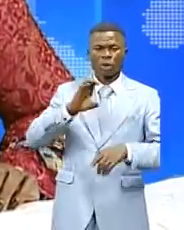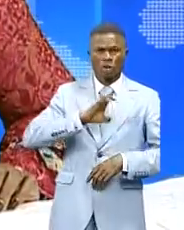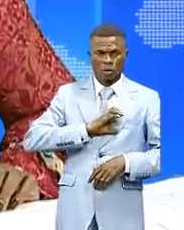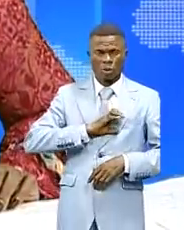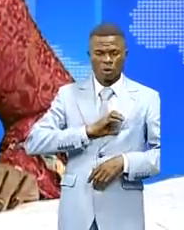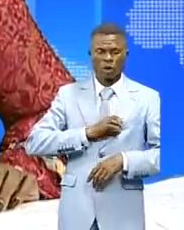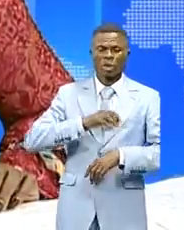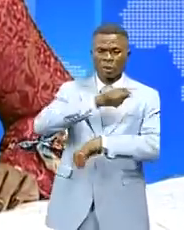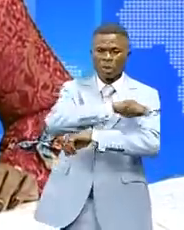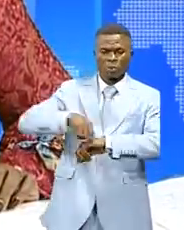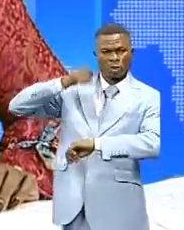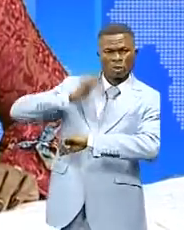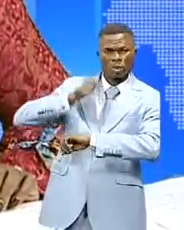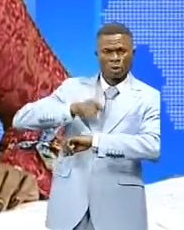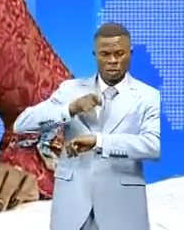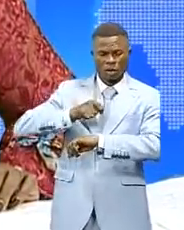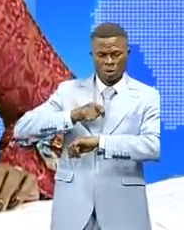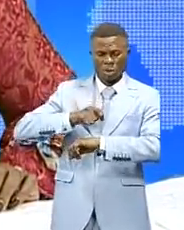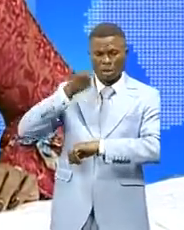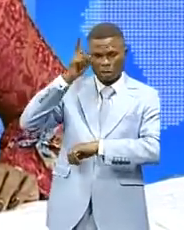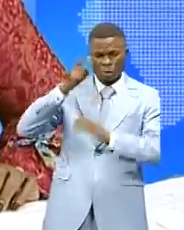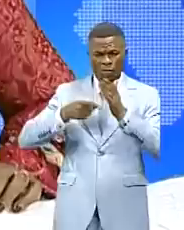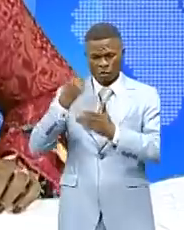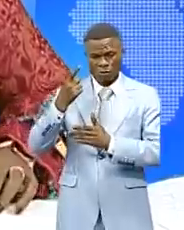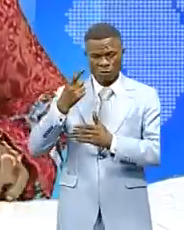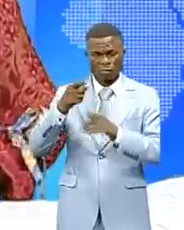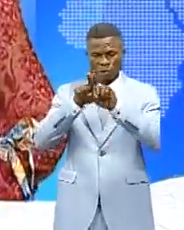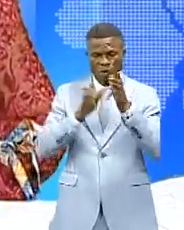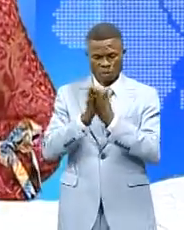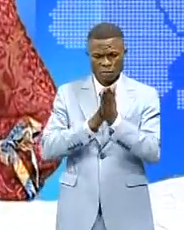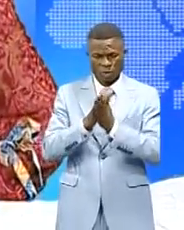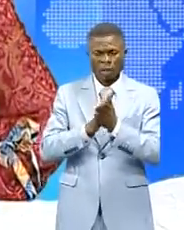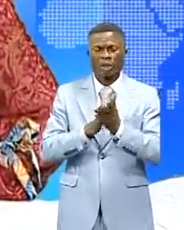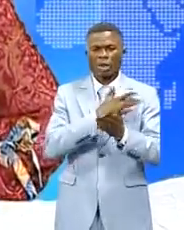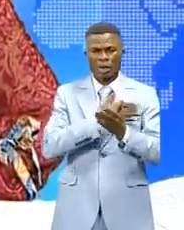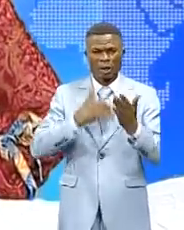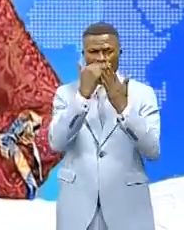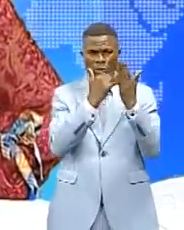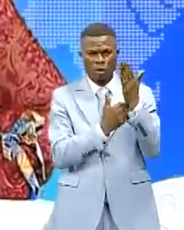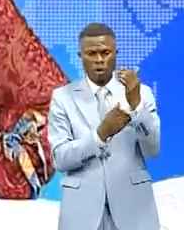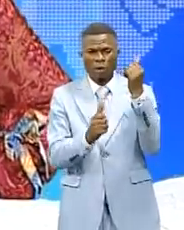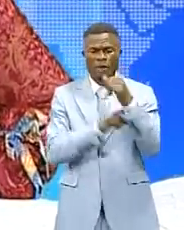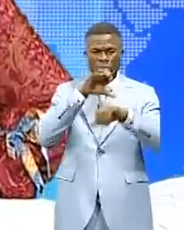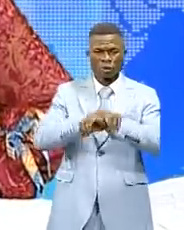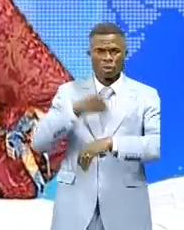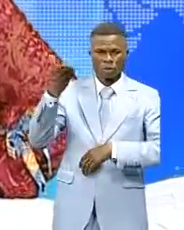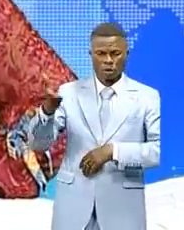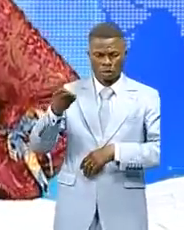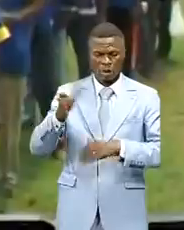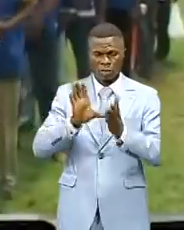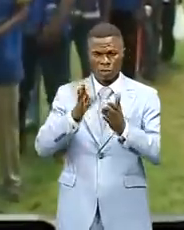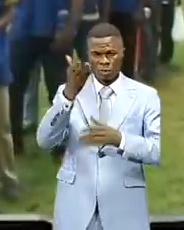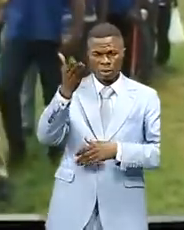appelés à la barre au cours des sept premières audiences publiques et qui était essentiellement consacré à l'identification des prévenus euro dépendent à